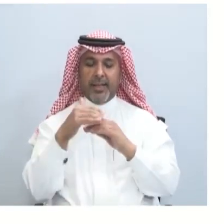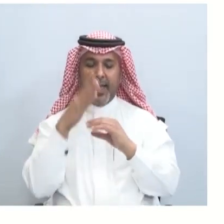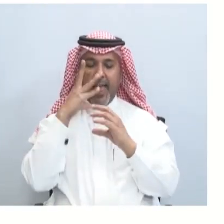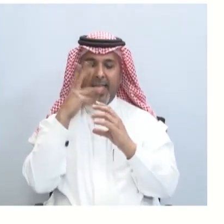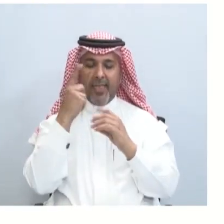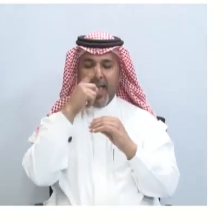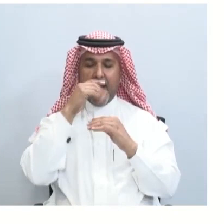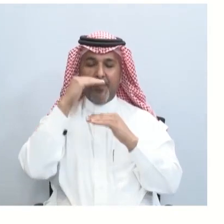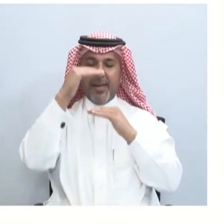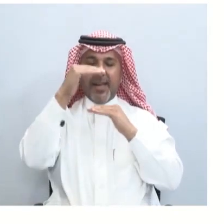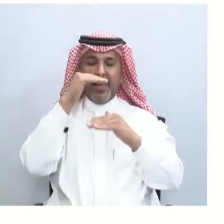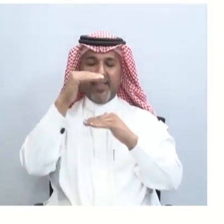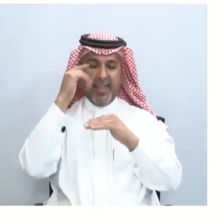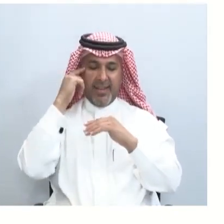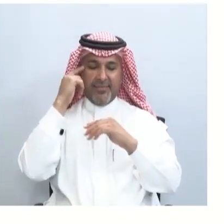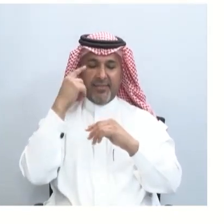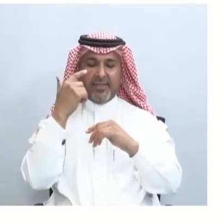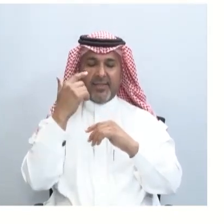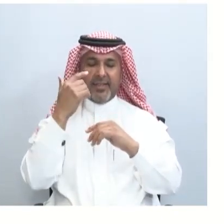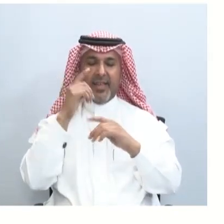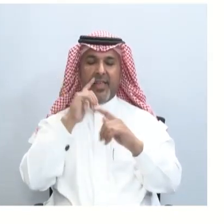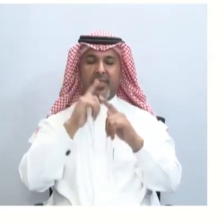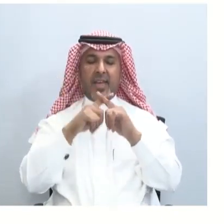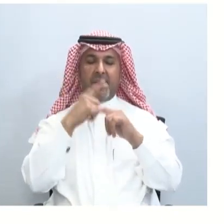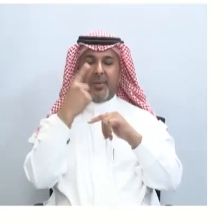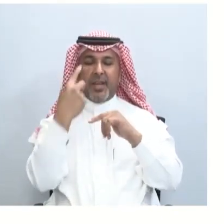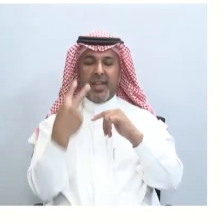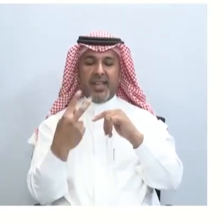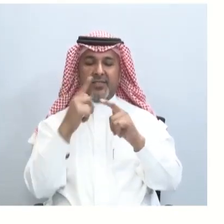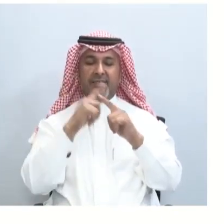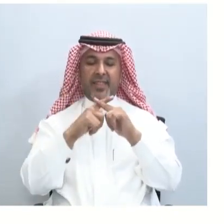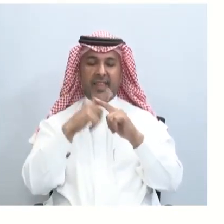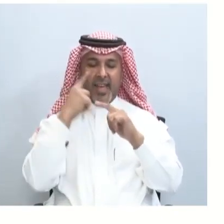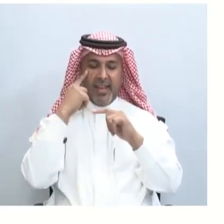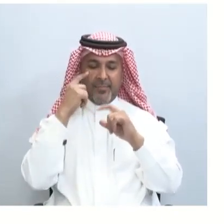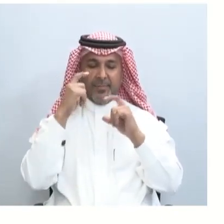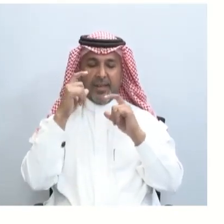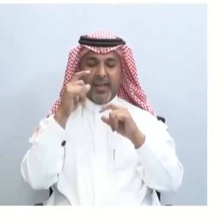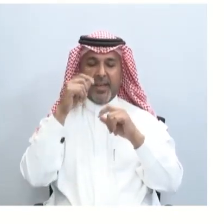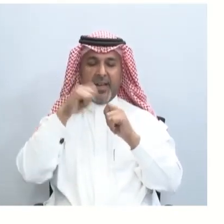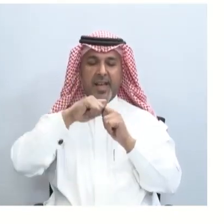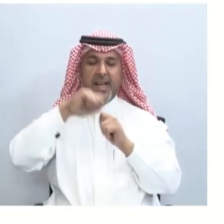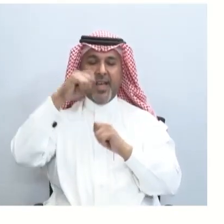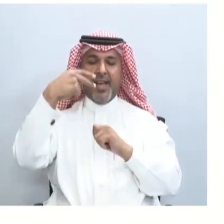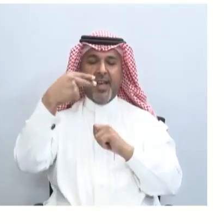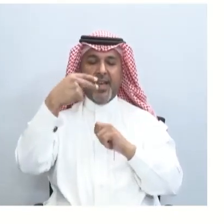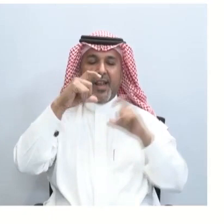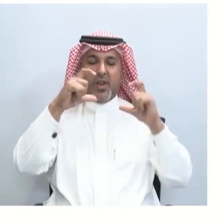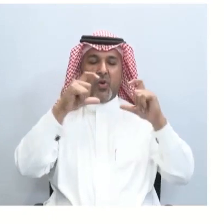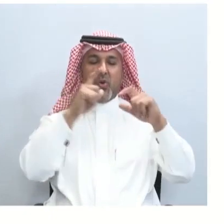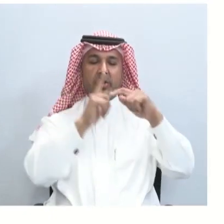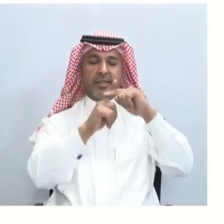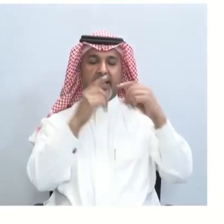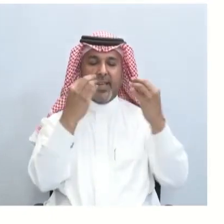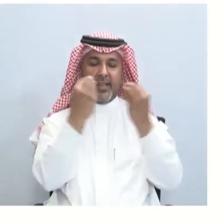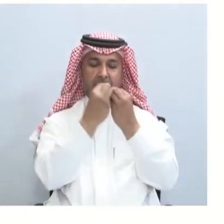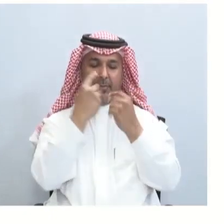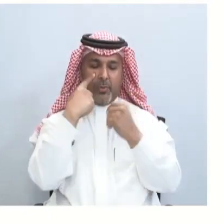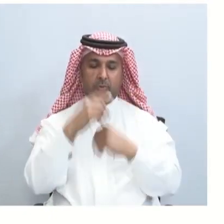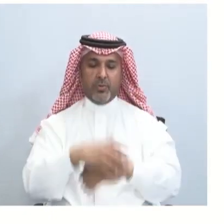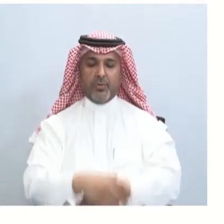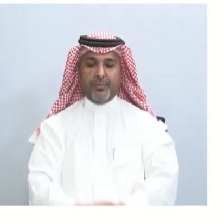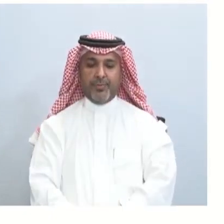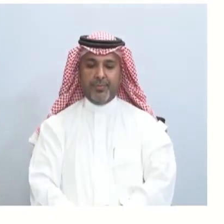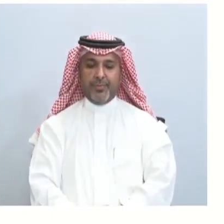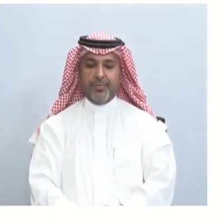مساحه شبه المنحرف مساحه شبه المنحرف هي نصف الارتفاع في مجموع قاعدته لدينا